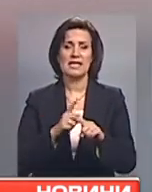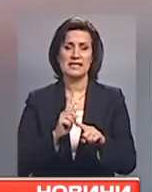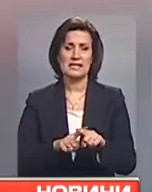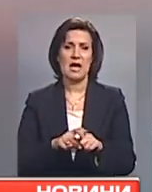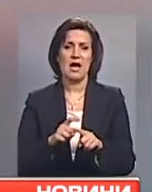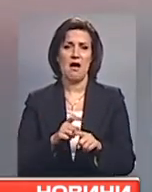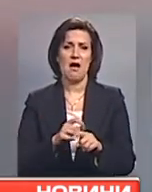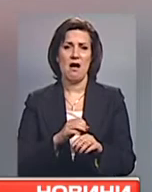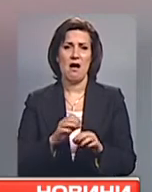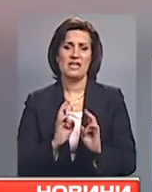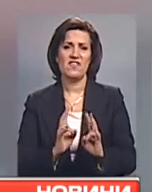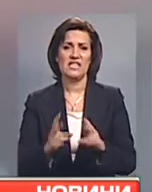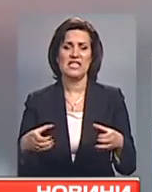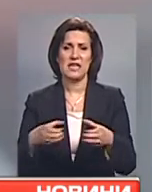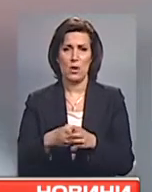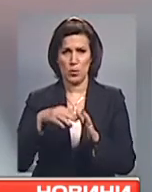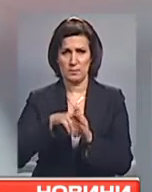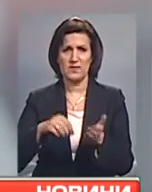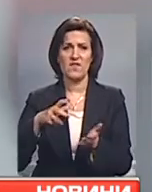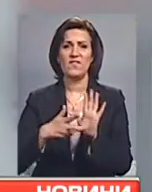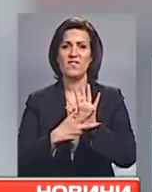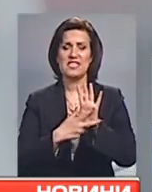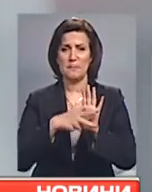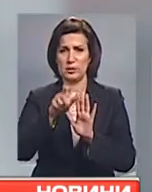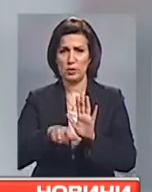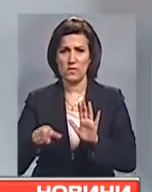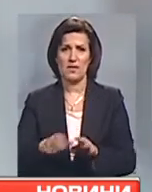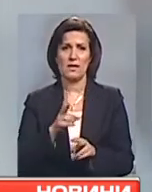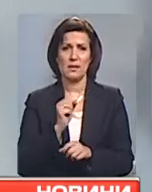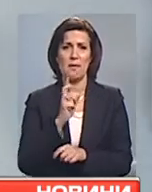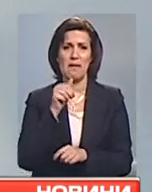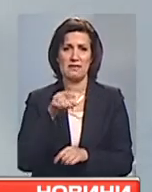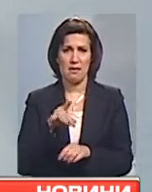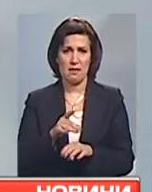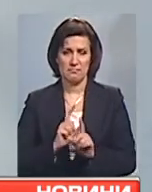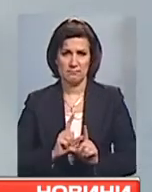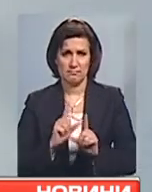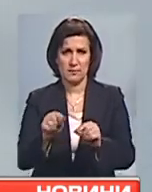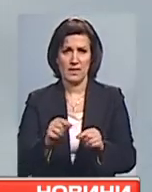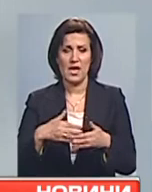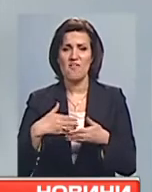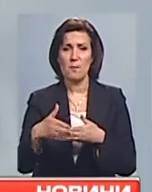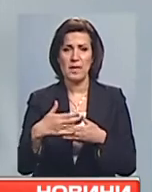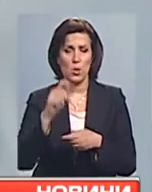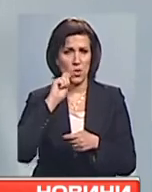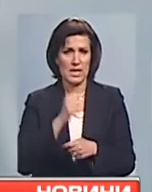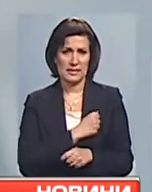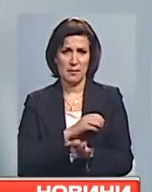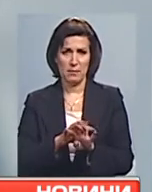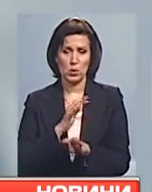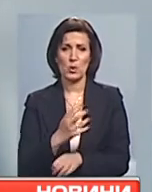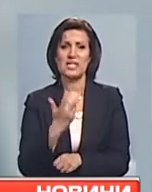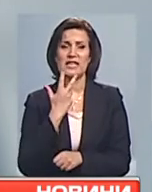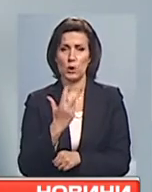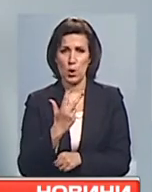у складі 8 чоловік на БТР просувалась в бік українських підрозділів.